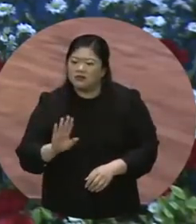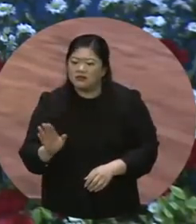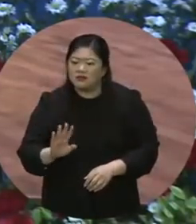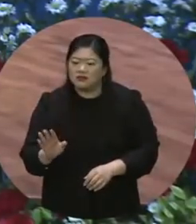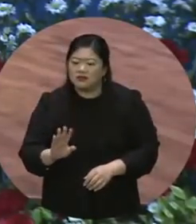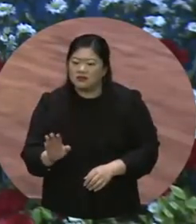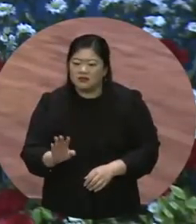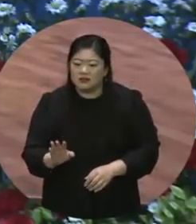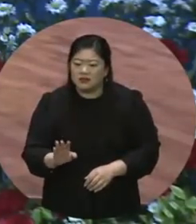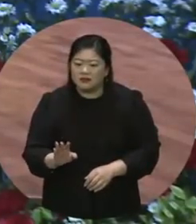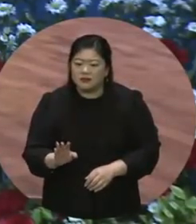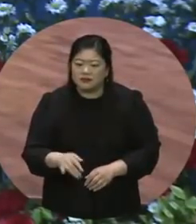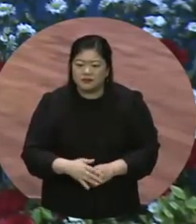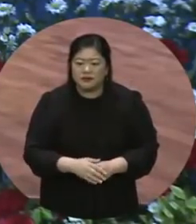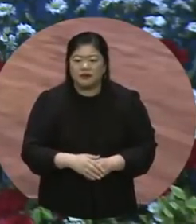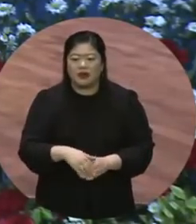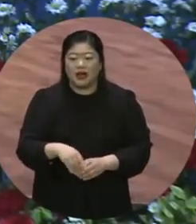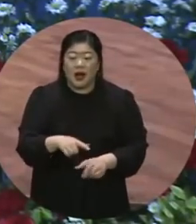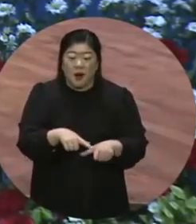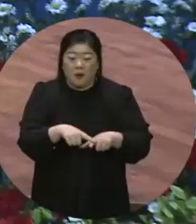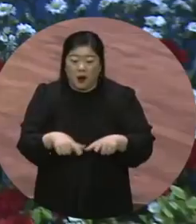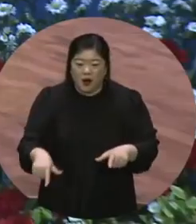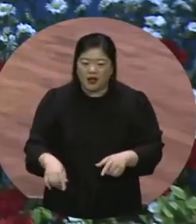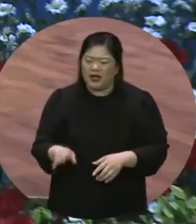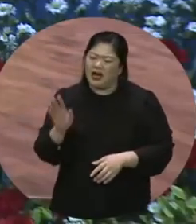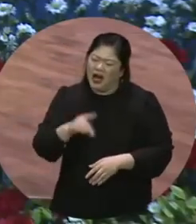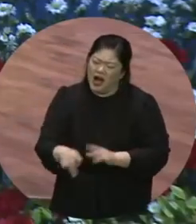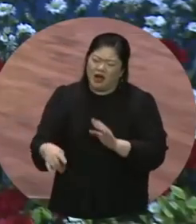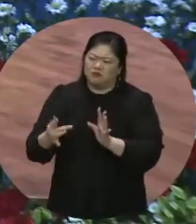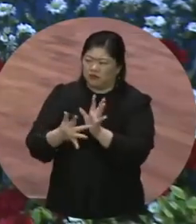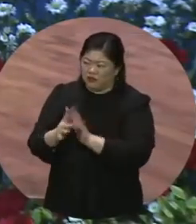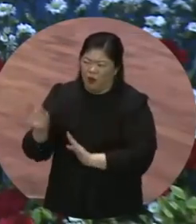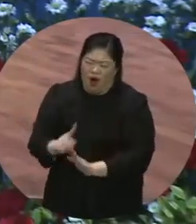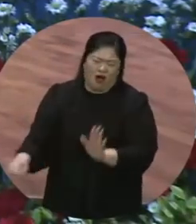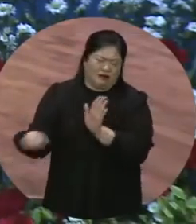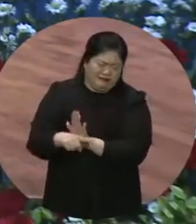나는 안 믿는다고 부정적인 말 아무리 한다 할지라도